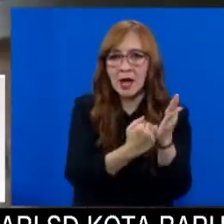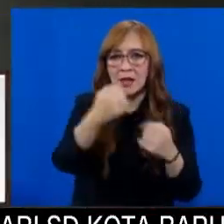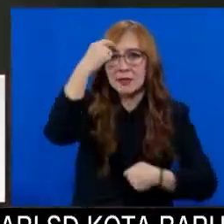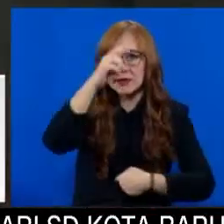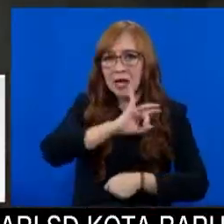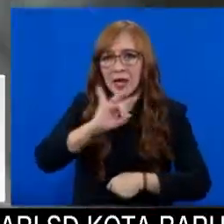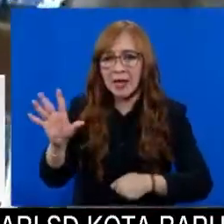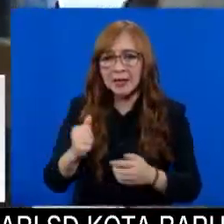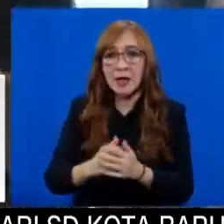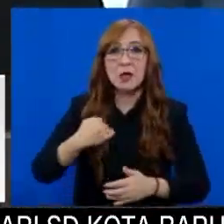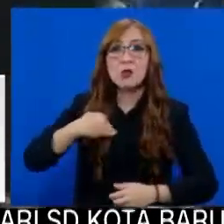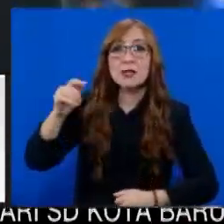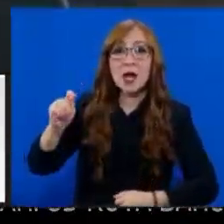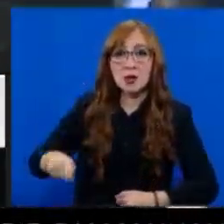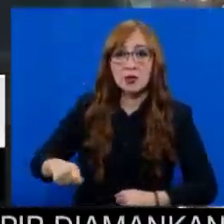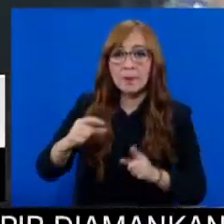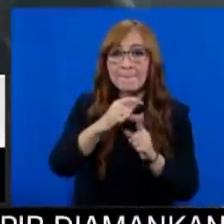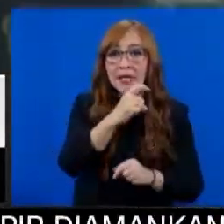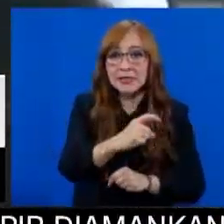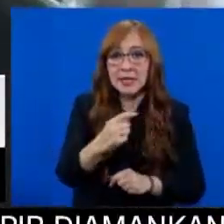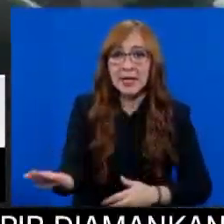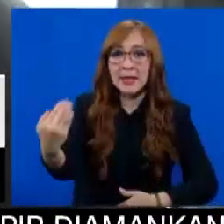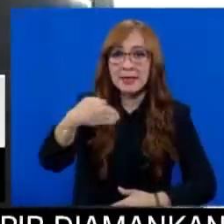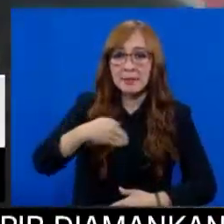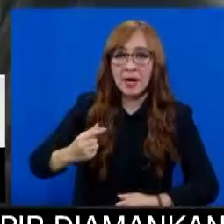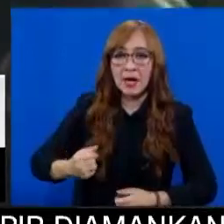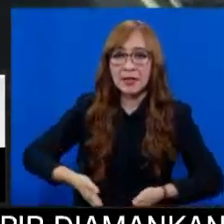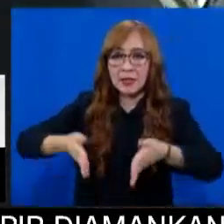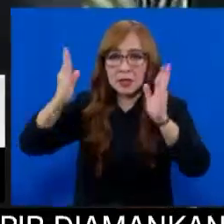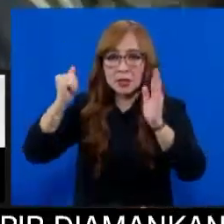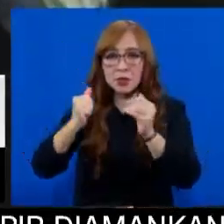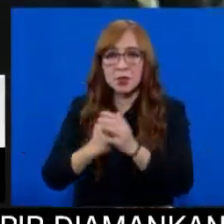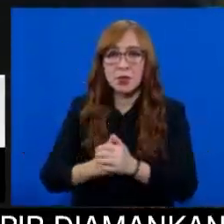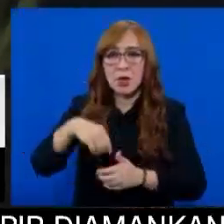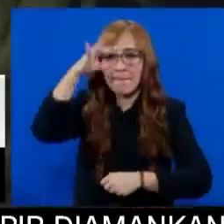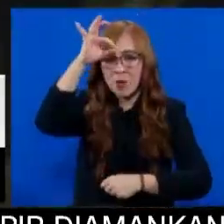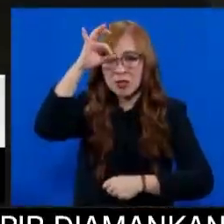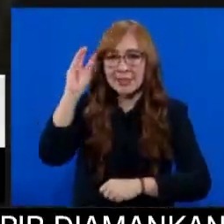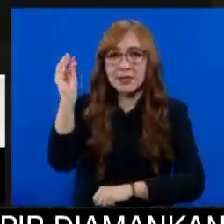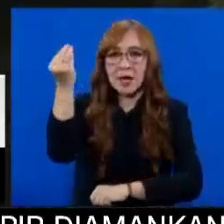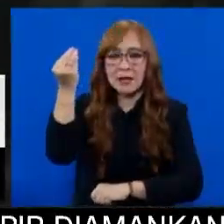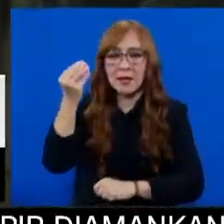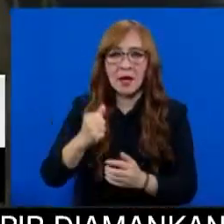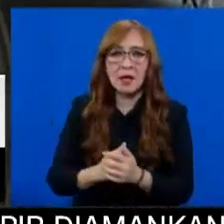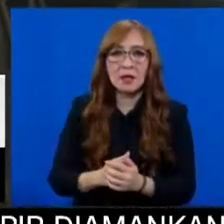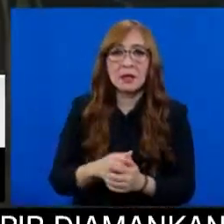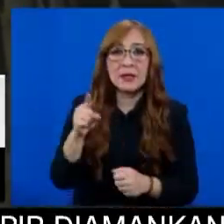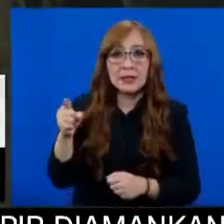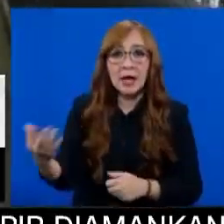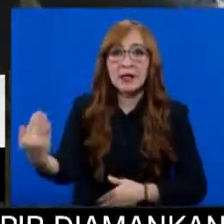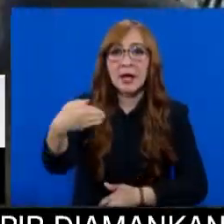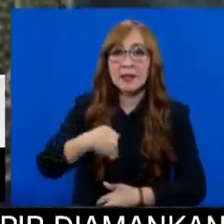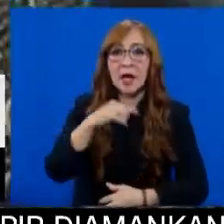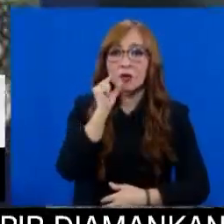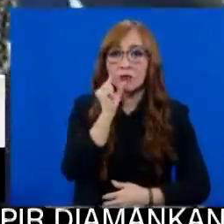kuasa hukum Putri Chandrawati Arman Hanis yang tiba di gedung Bareskrim Polri Rabu pagi. Arman Hanis mengatakan ia datang untuk